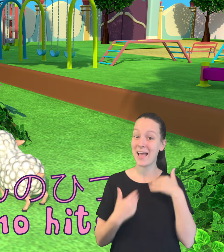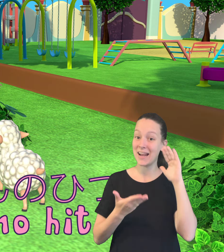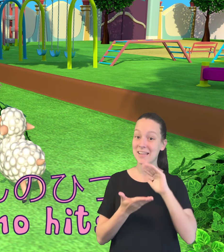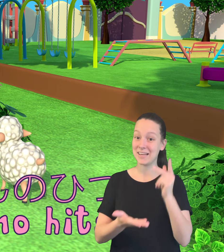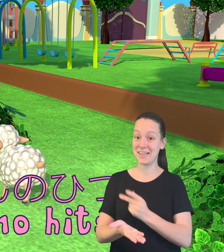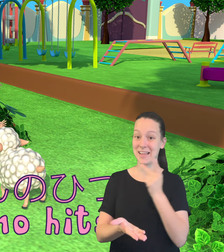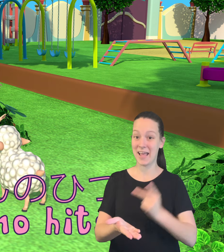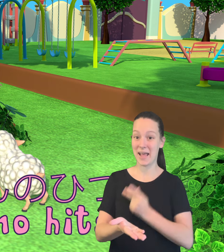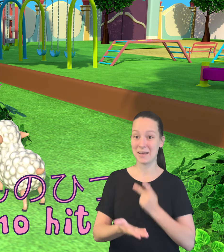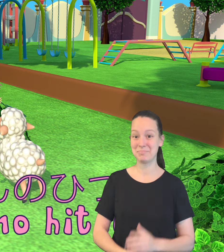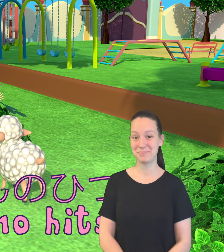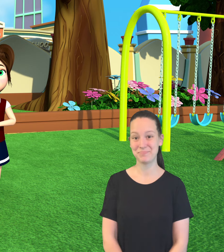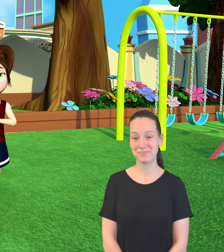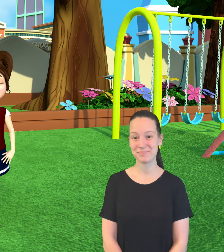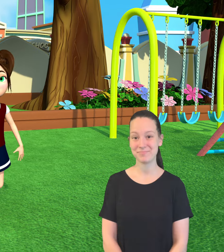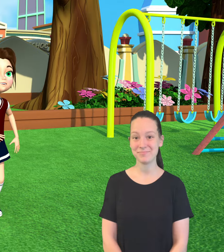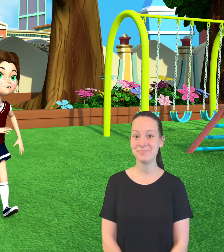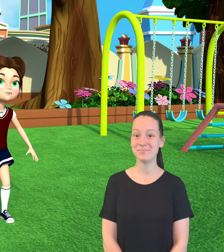メリーさんの